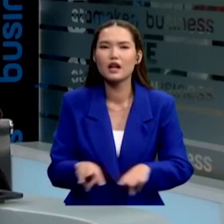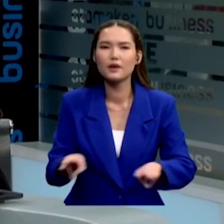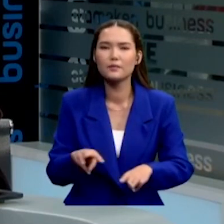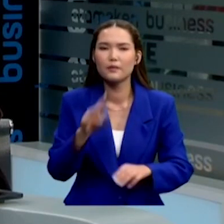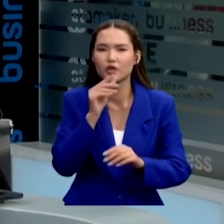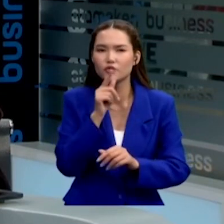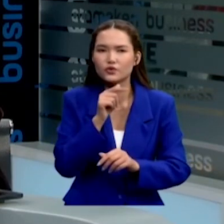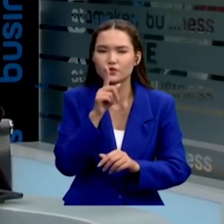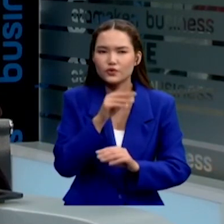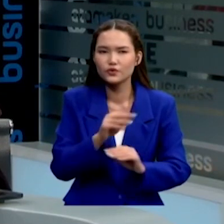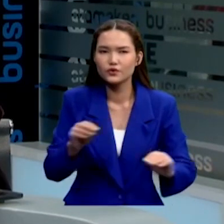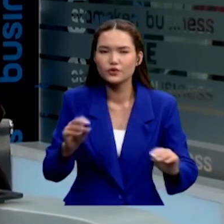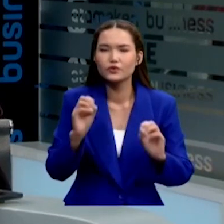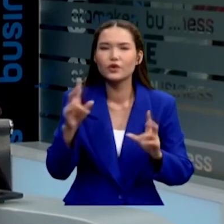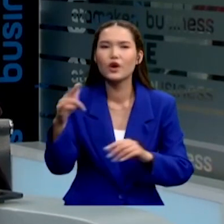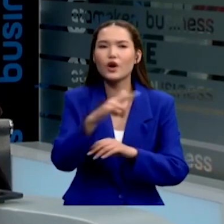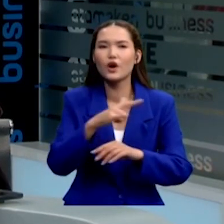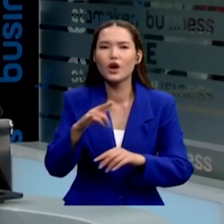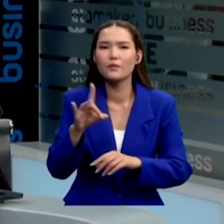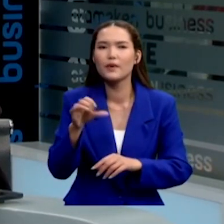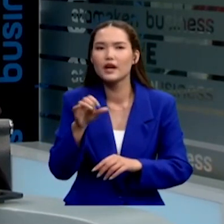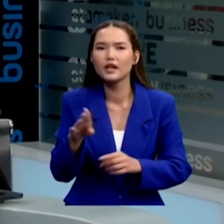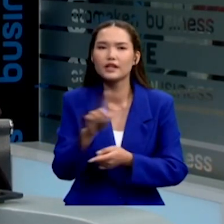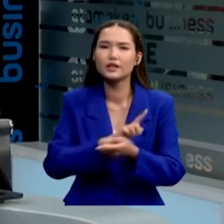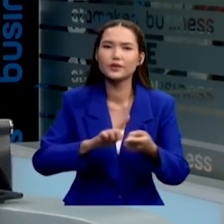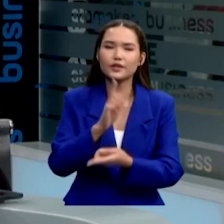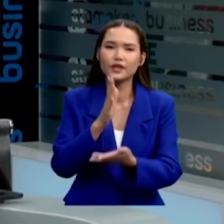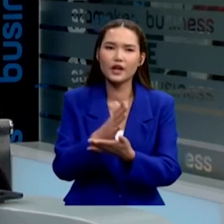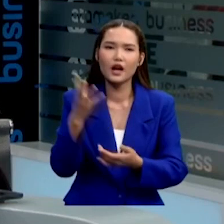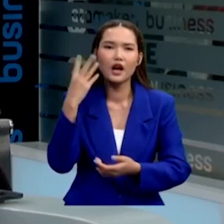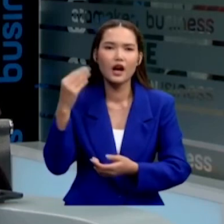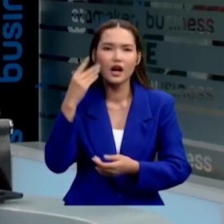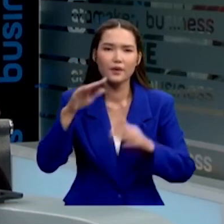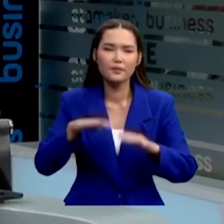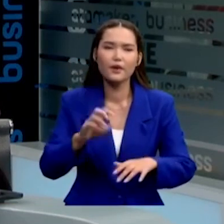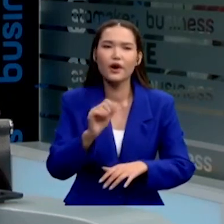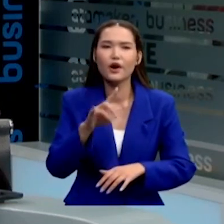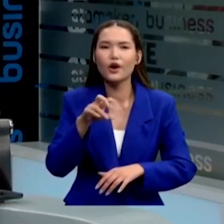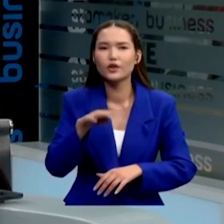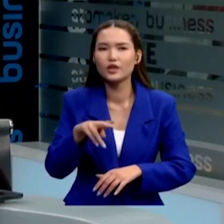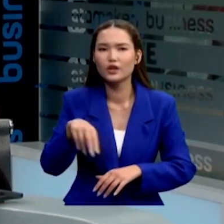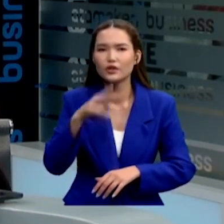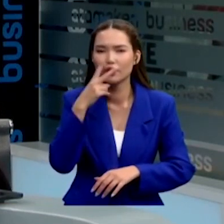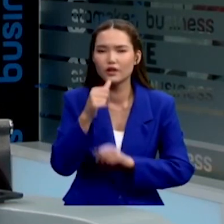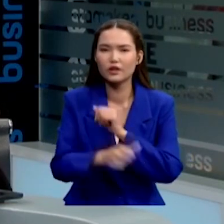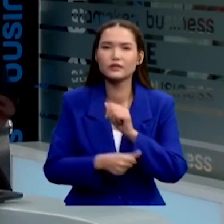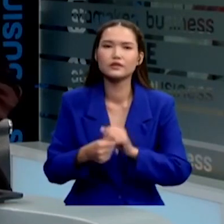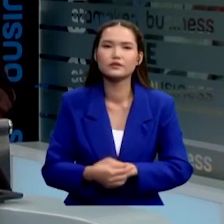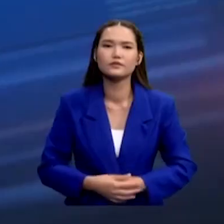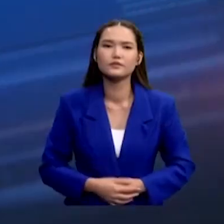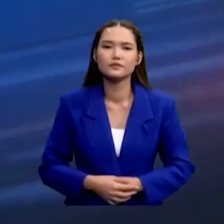үнсіз? Отандық әуе компанияларының рейстерінде өзгерістер бар ма? Алматылық әріптесім Арнат Дүйсеннің бейнематериалында.